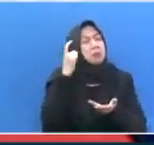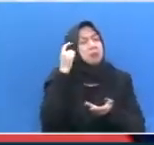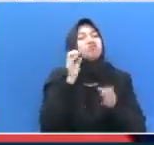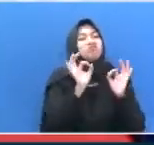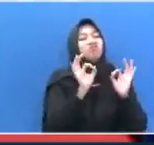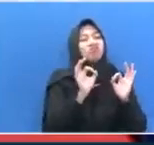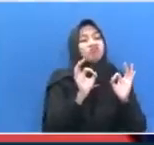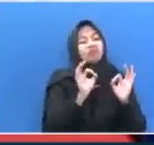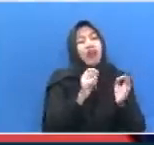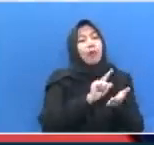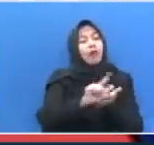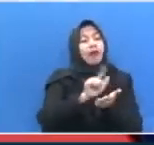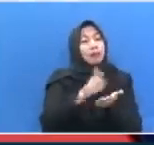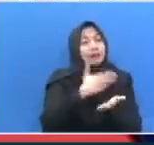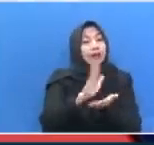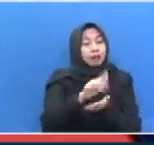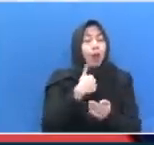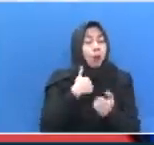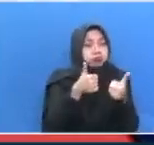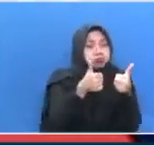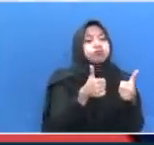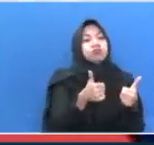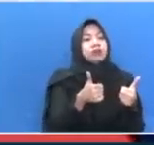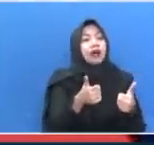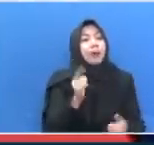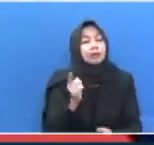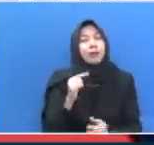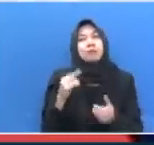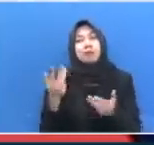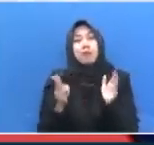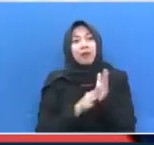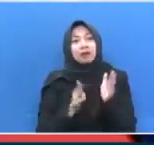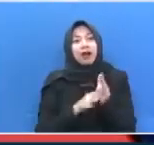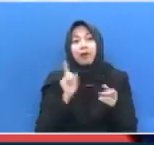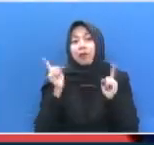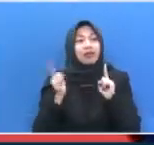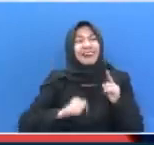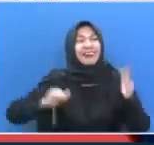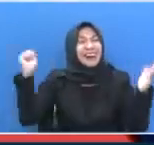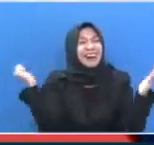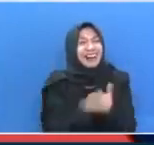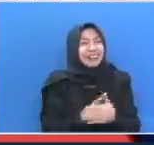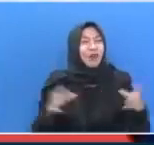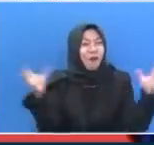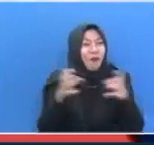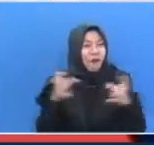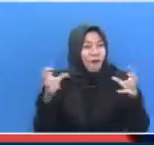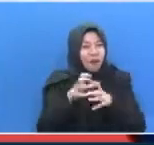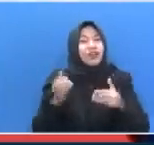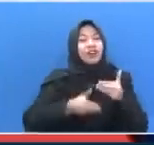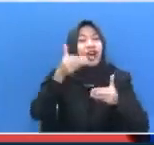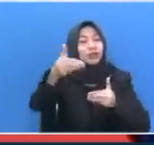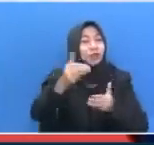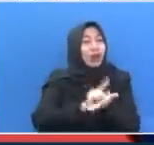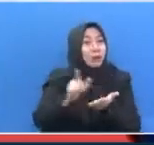dibatalkan gitu ya ataupun di karena bagi saya persoalan politik itu sekeras apapun tidak boleh dibawa ke persoalan-persoalan